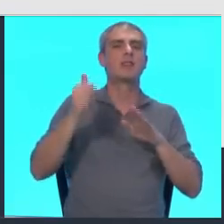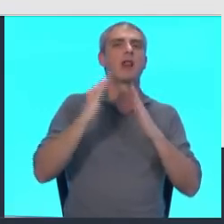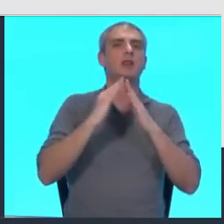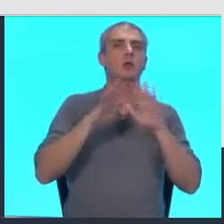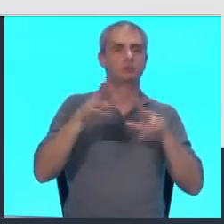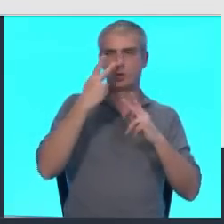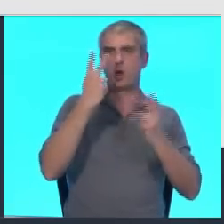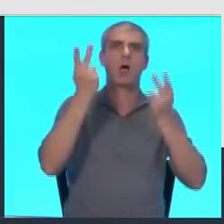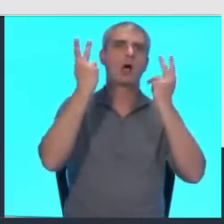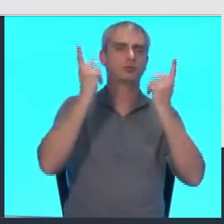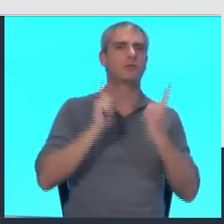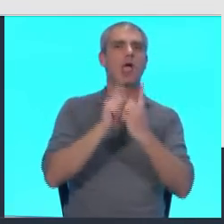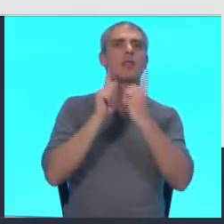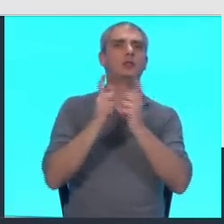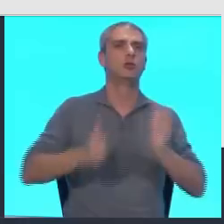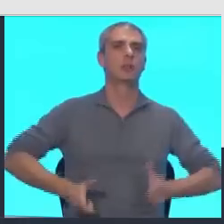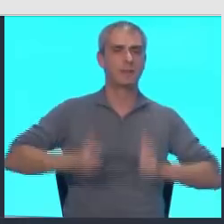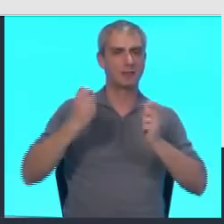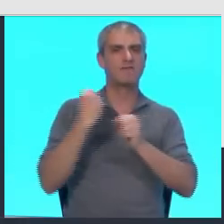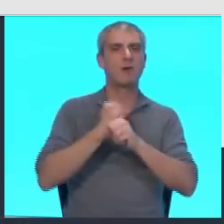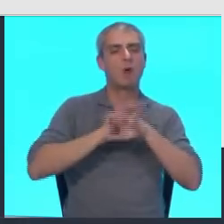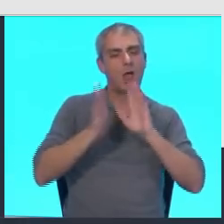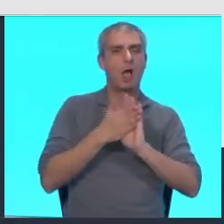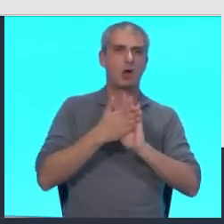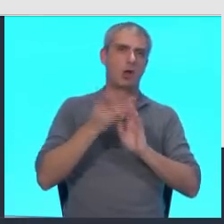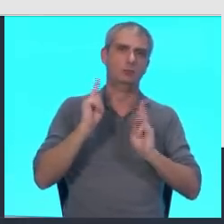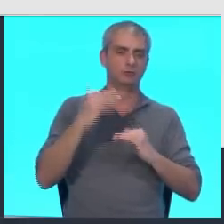עליונה בהנגשת המבנים ופועל במלוא המשאבים כדי להשלים את